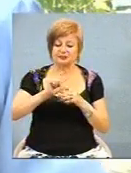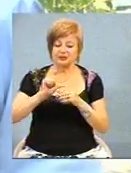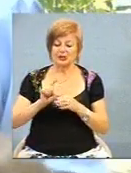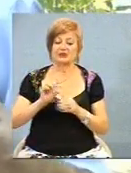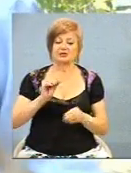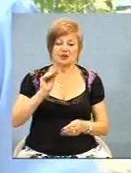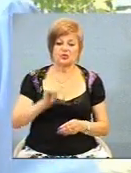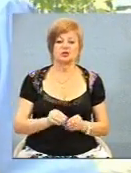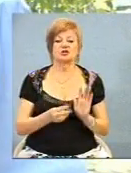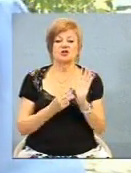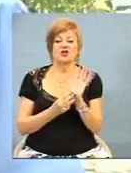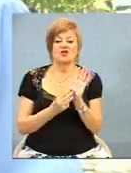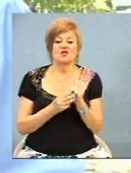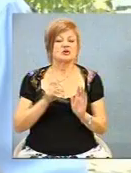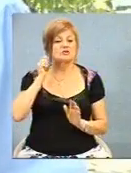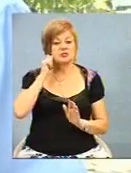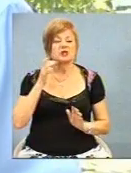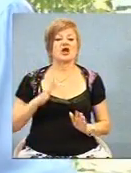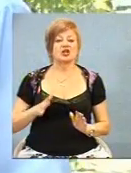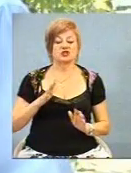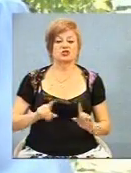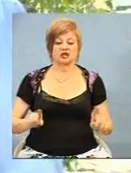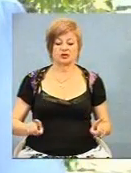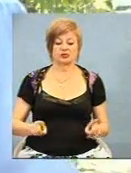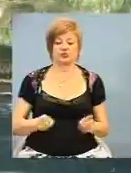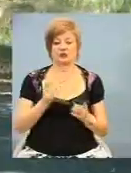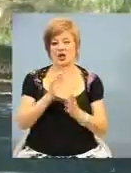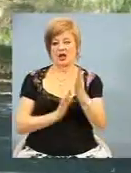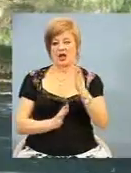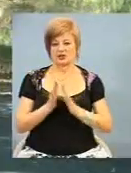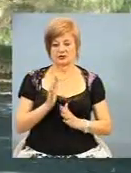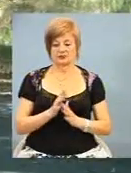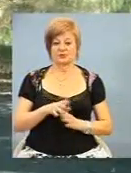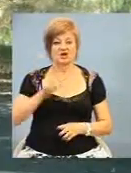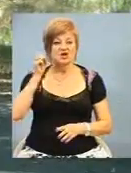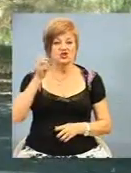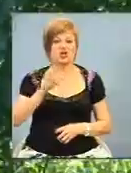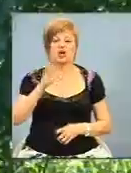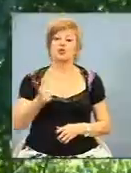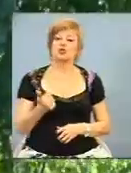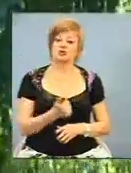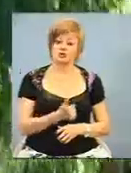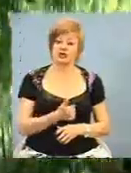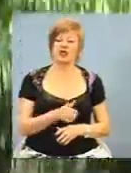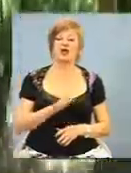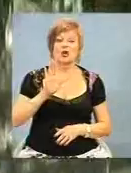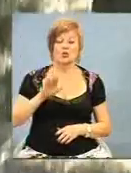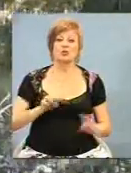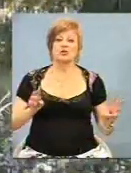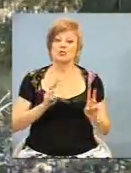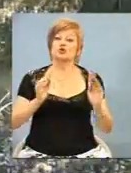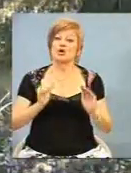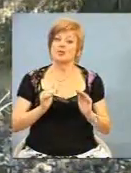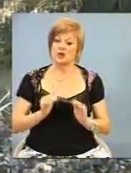і 80 років. Період відновлення лісу. Аномальна спека триватиме ще тиждень. Після ж ризик лісових пожеж